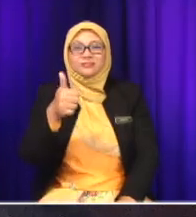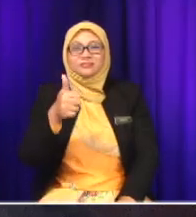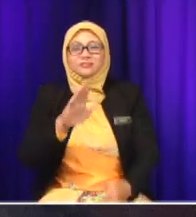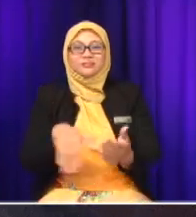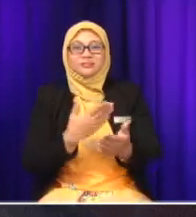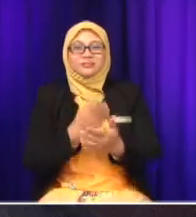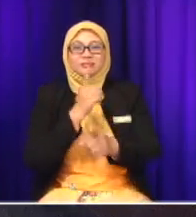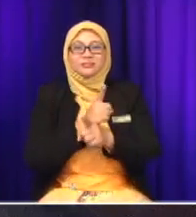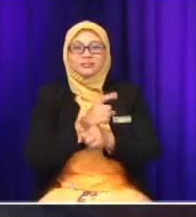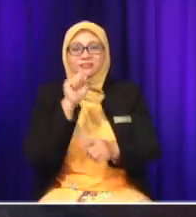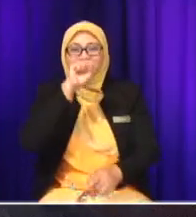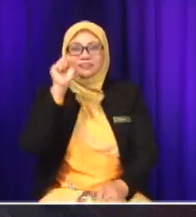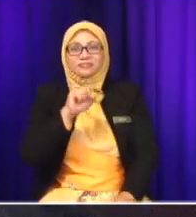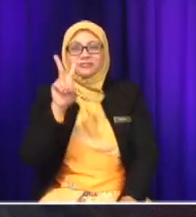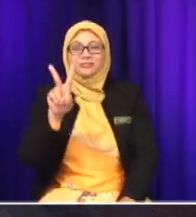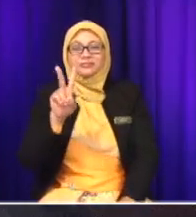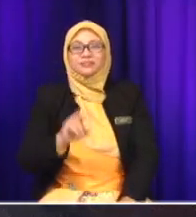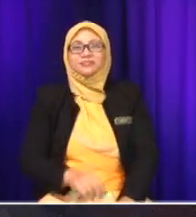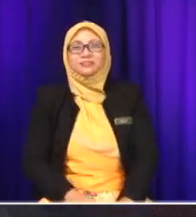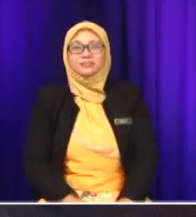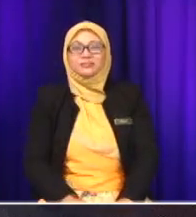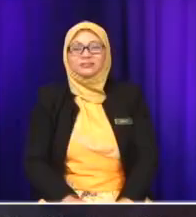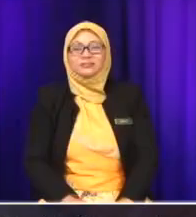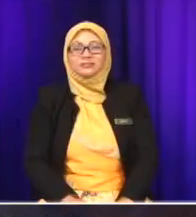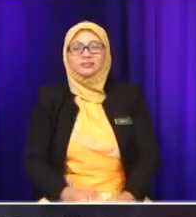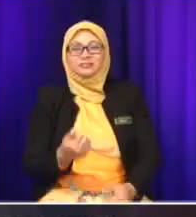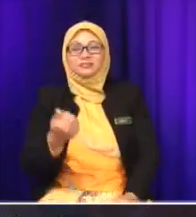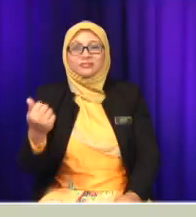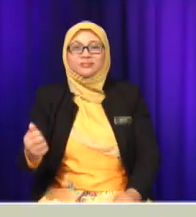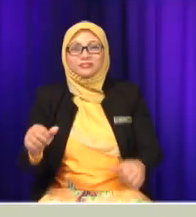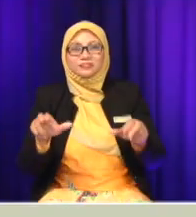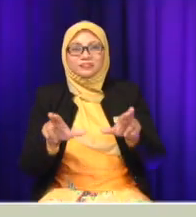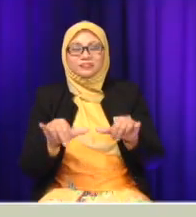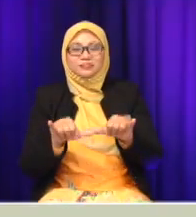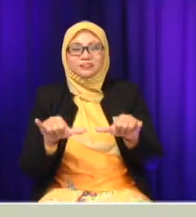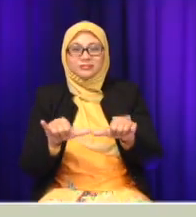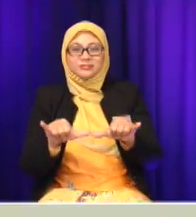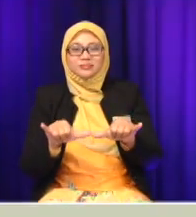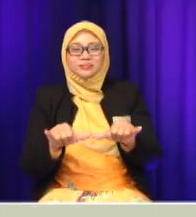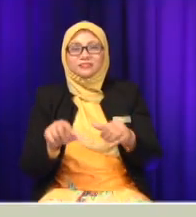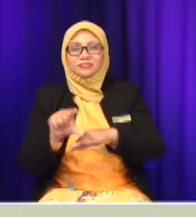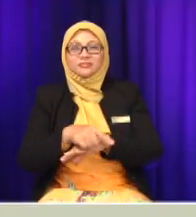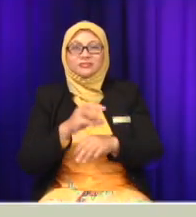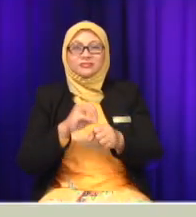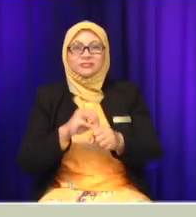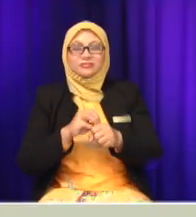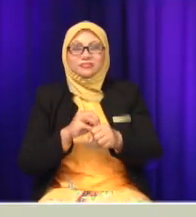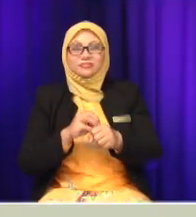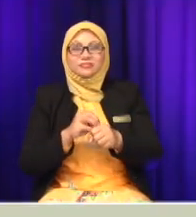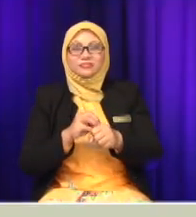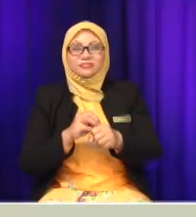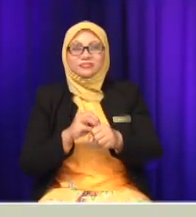kedua berikut ialah sebahagian alat mengukur yang digunakan dalam kerja merombat rawat bahagian atas Enjin Pak lejang okey jadi ada